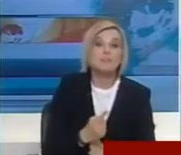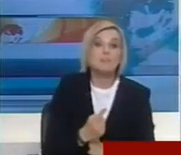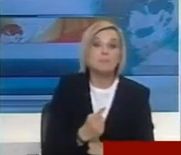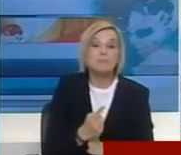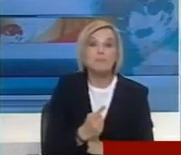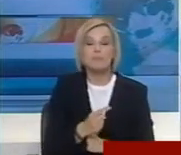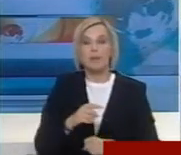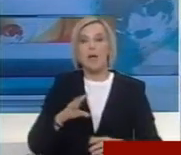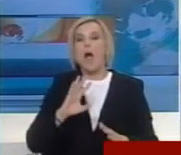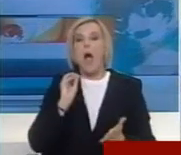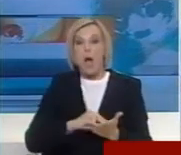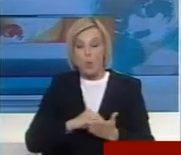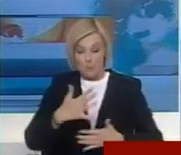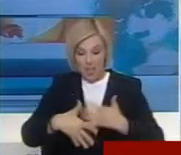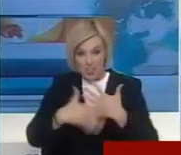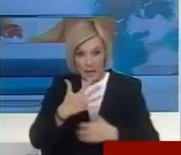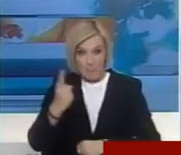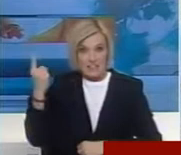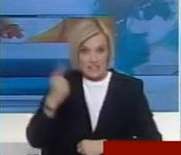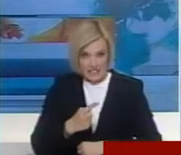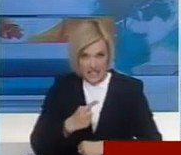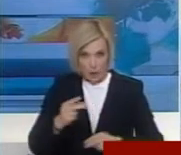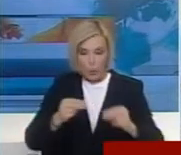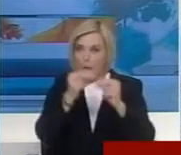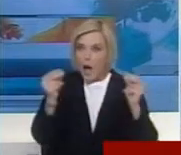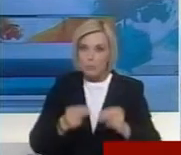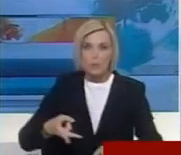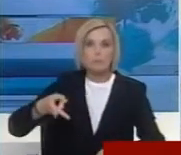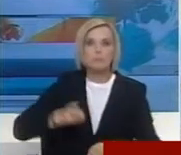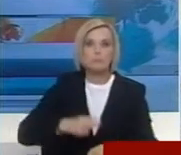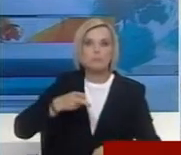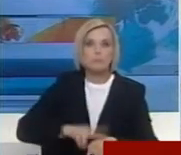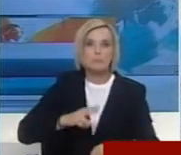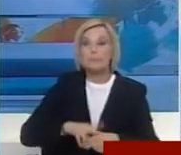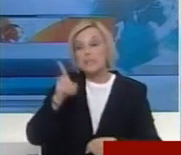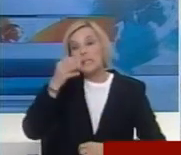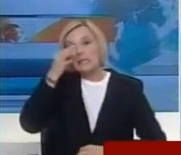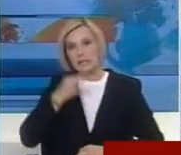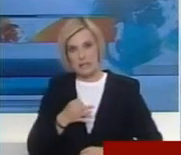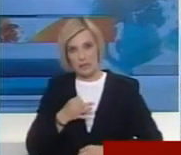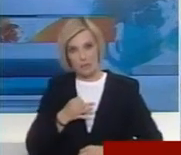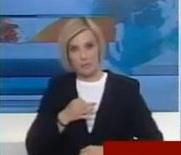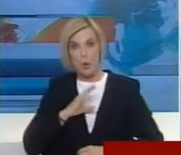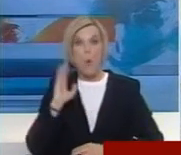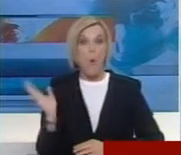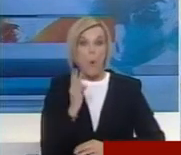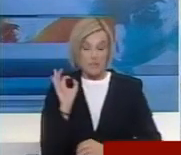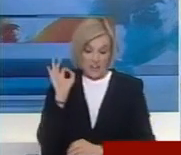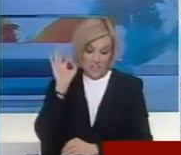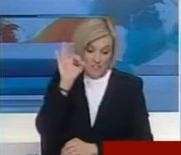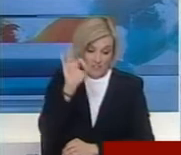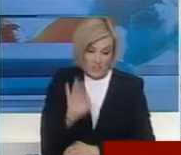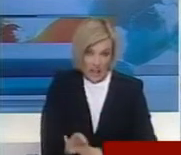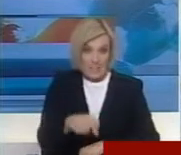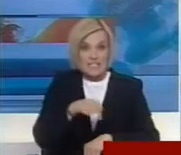15% αυτών που έμπαιναν στο νοσοκομείο είχαν κακή έκβαση. Οι ασθενείς που συνήθως φτάνουν στη διασωλήνωση είναι πιο